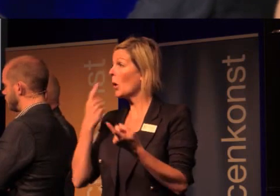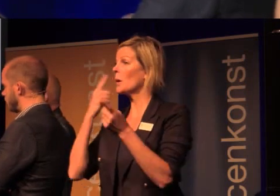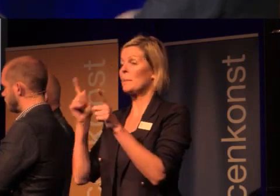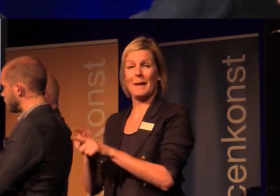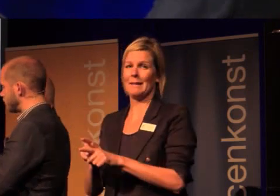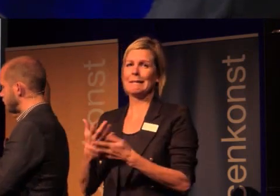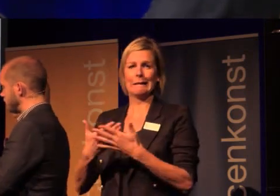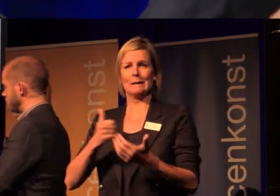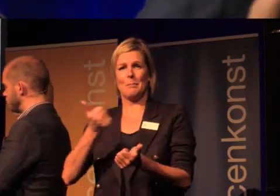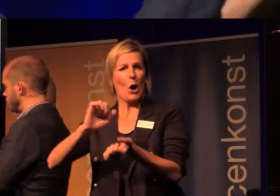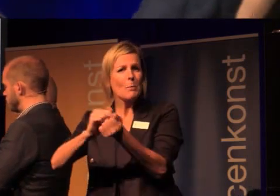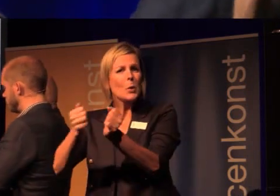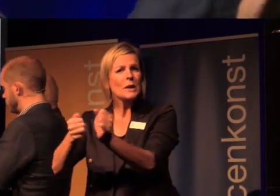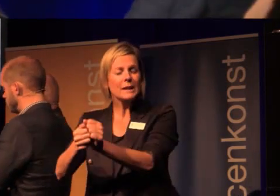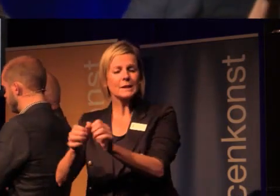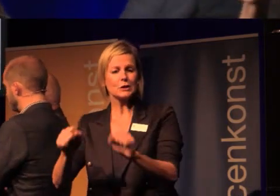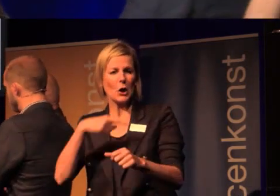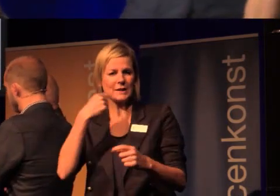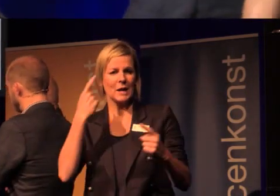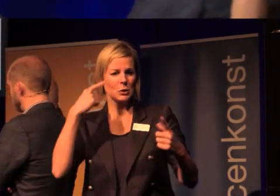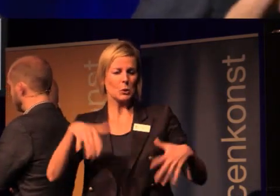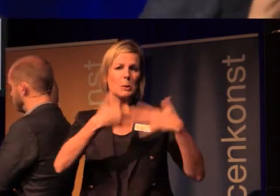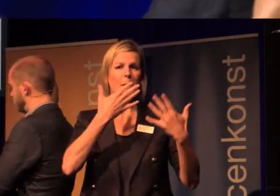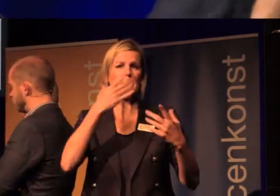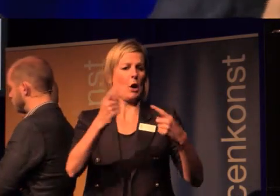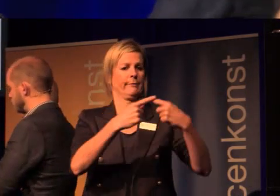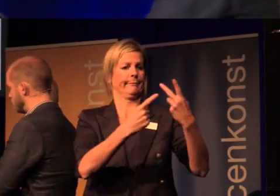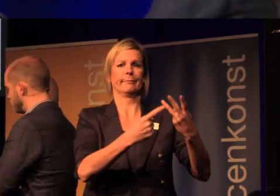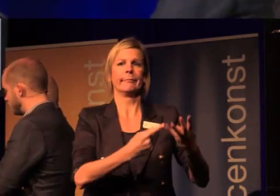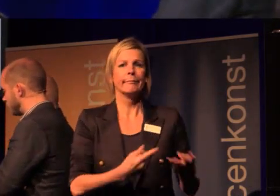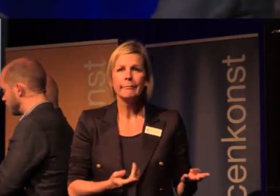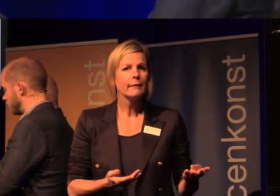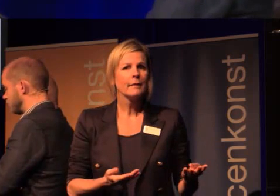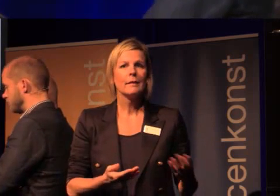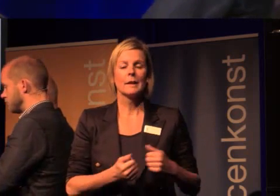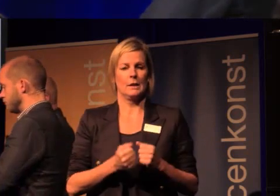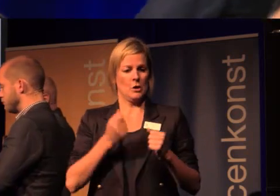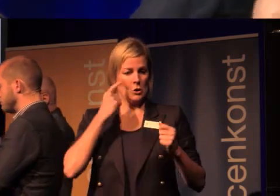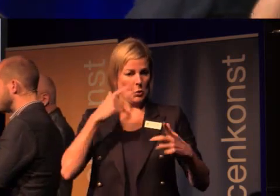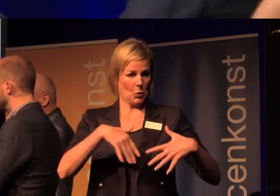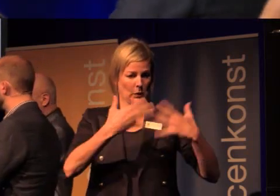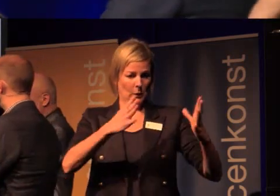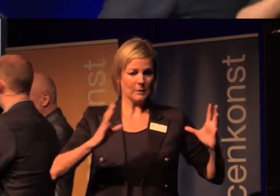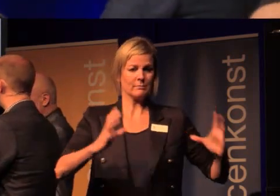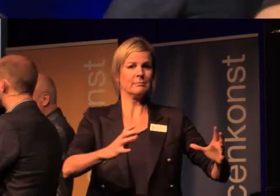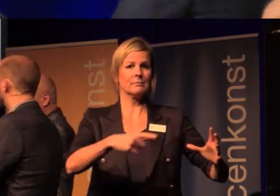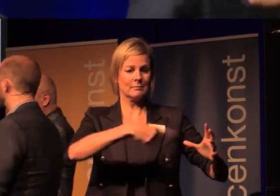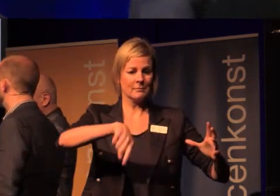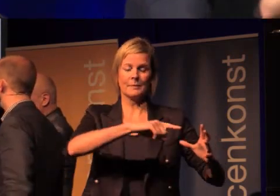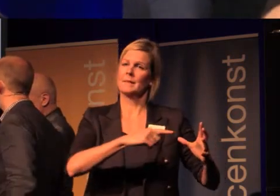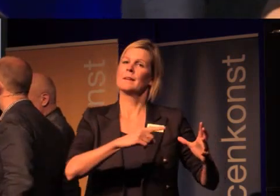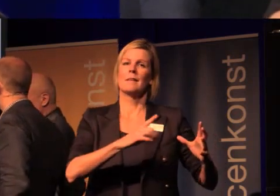som ska säga att kulturen ska vara bra för det här, kulturen ska vara bra för det här. Kultur är någonting som är djupt förknippat